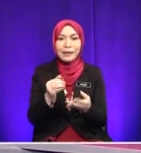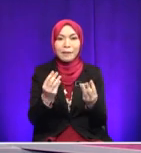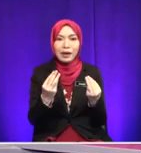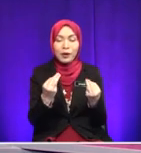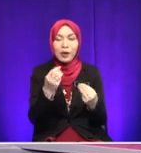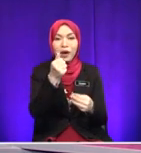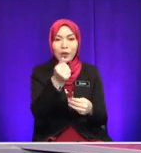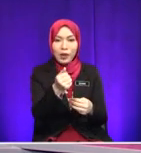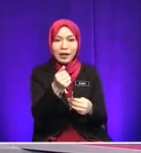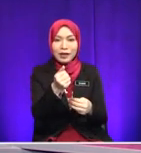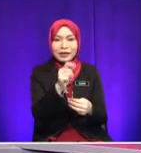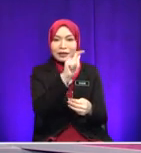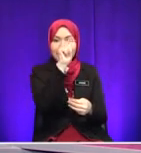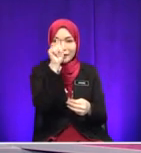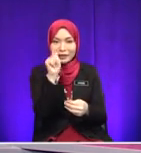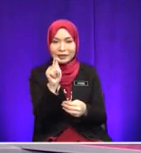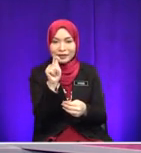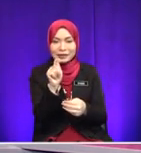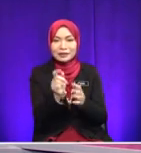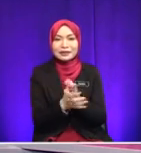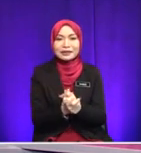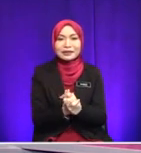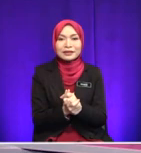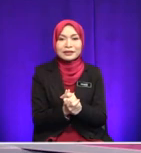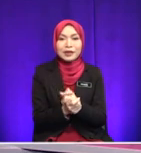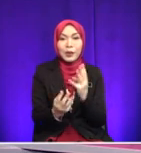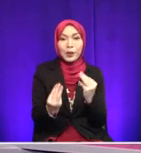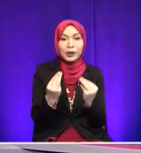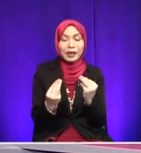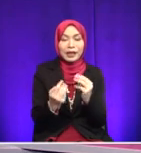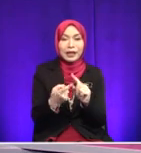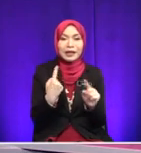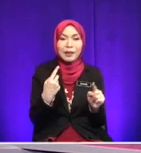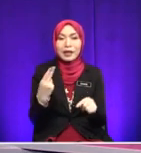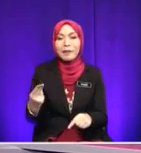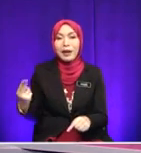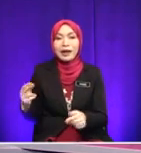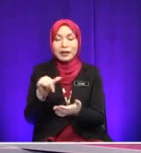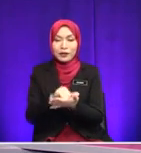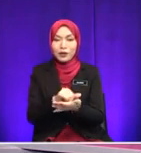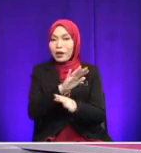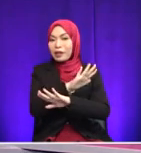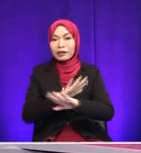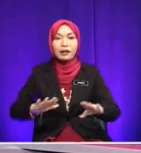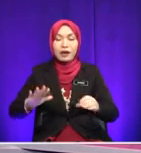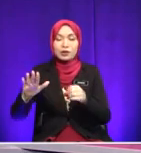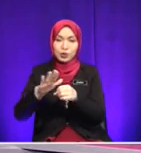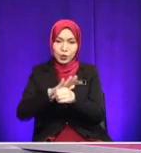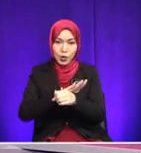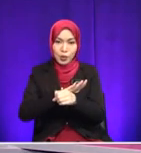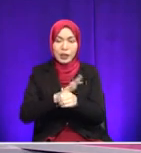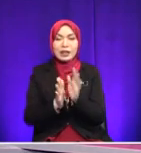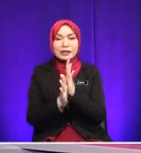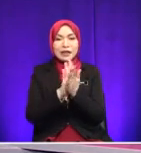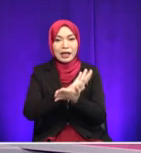tahu apa lagi ni ya? Sebab apa? Mungkin daripada bahan itu tidak cukup. Jadi kamu buat soalan macam